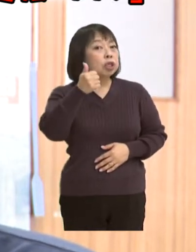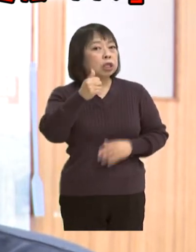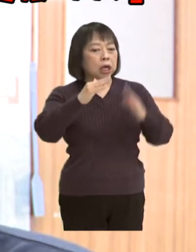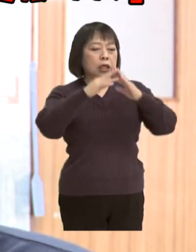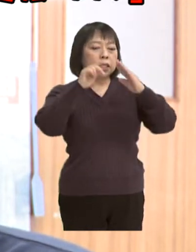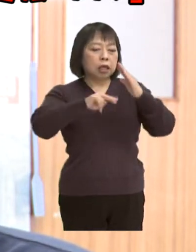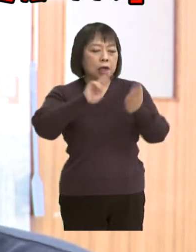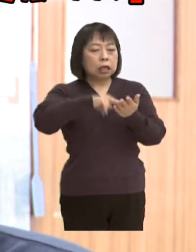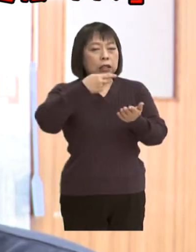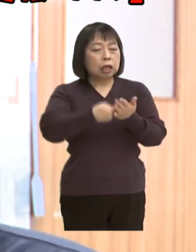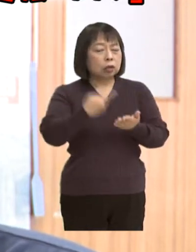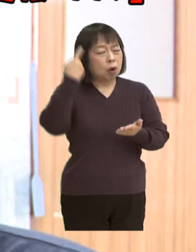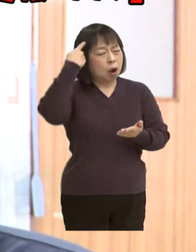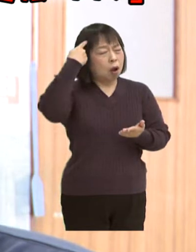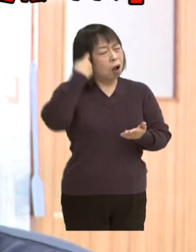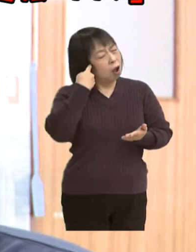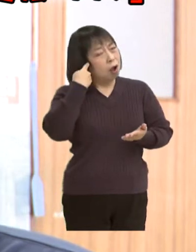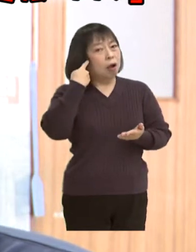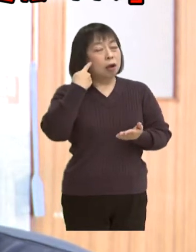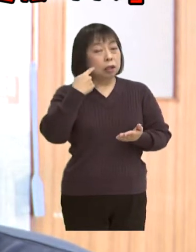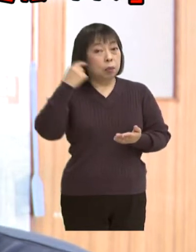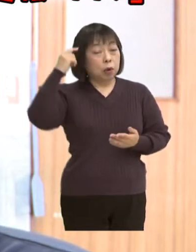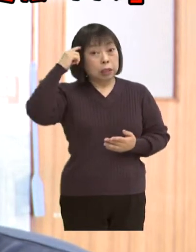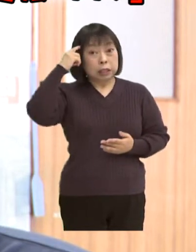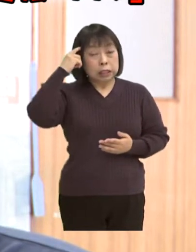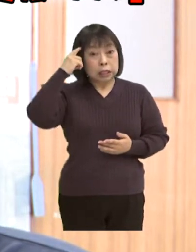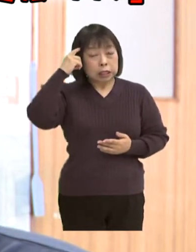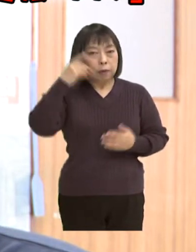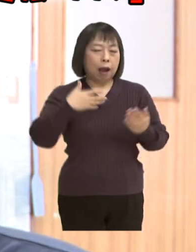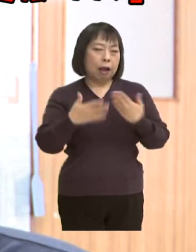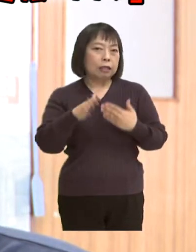頭を打ち出血しています。意識ははっきりしています。